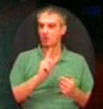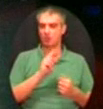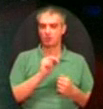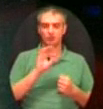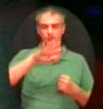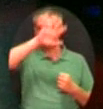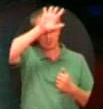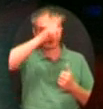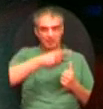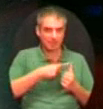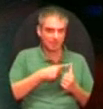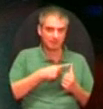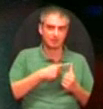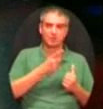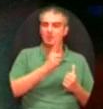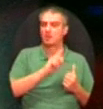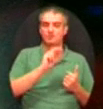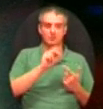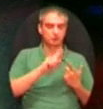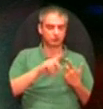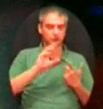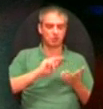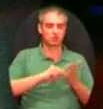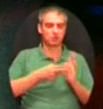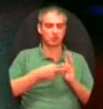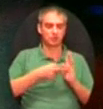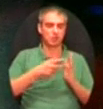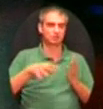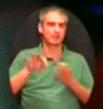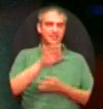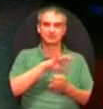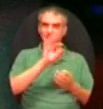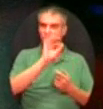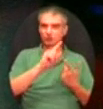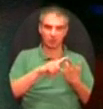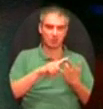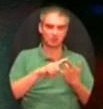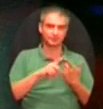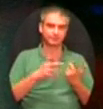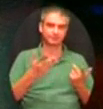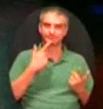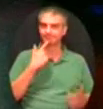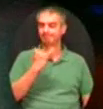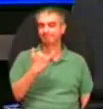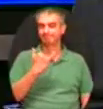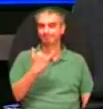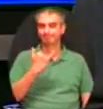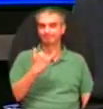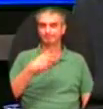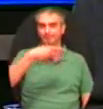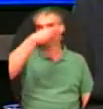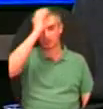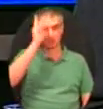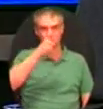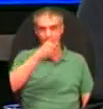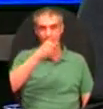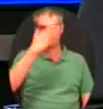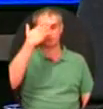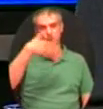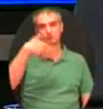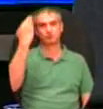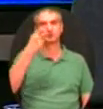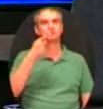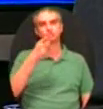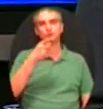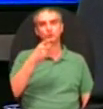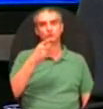בעניין של איראן בהכרח, לא בעניין של התוכניות האסטרטגיות שלו. כן, דונלד טראמפ מפורסם בכך